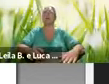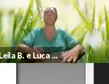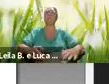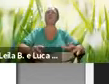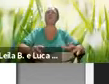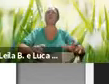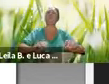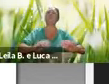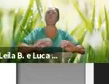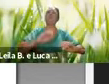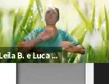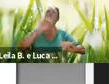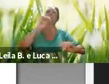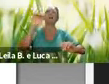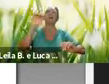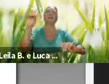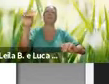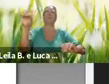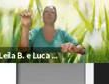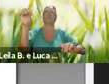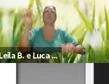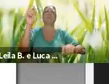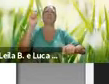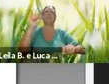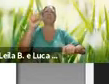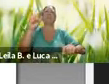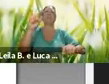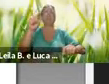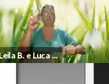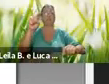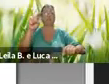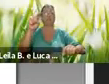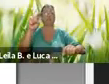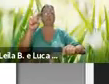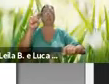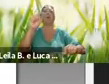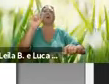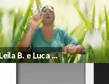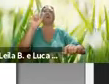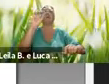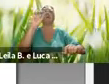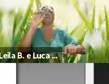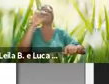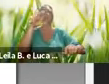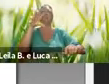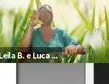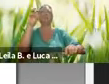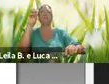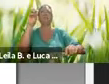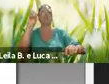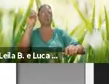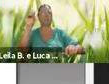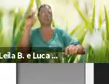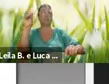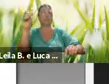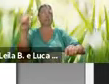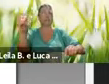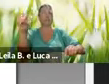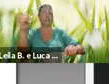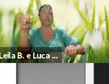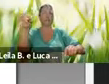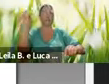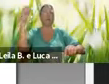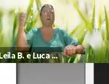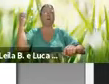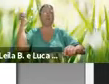L'emissione mentale di Clementino condensandoli o pensiero e la